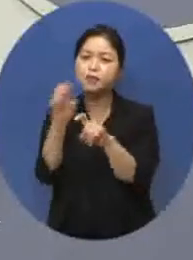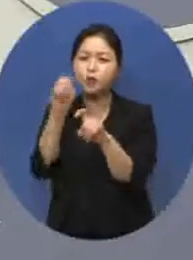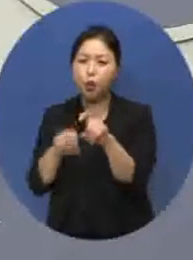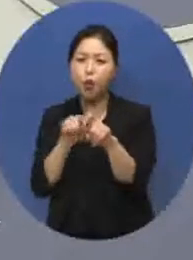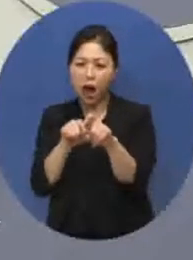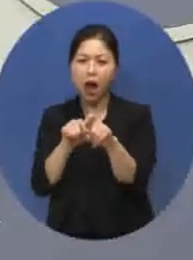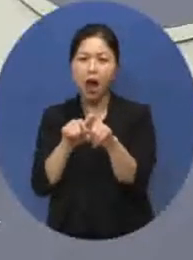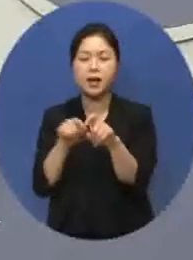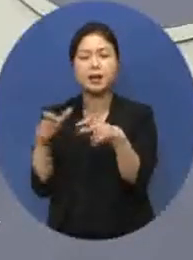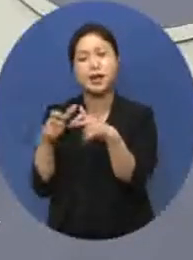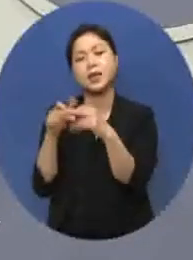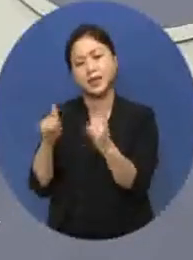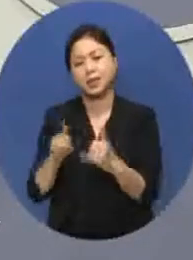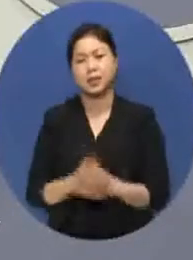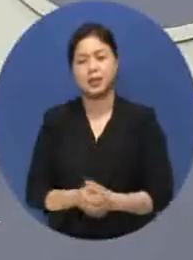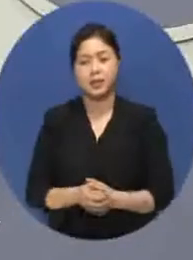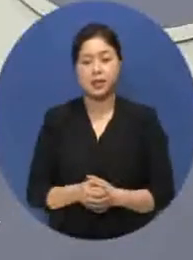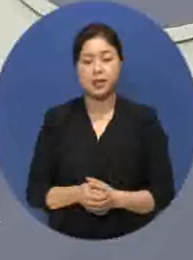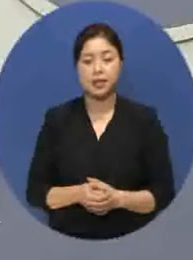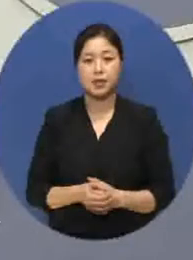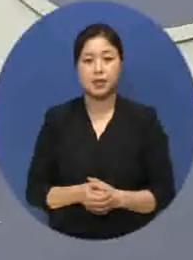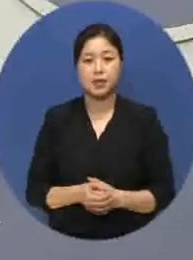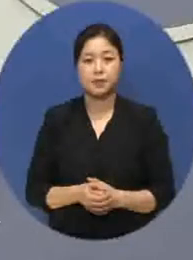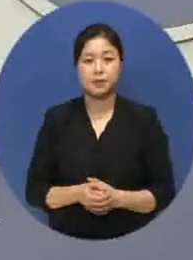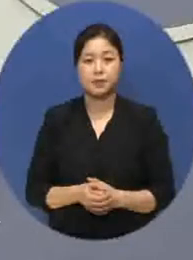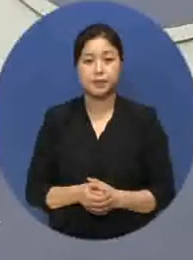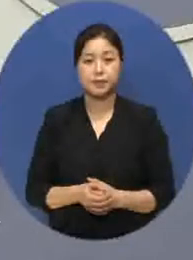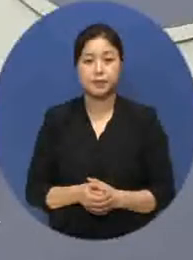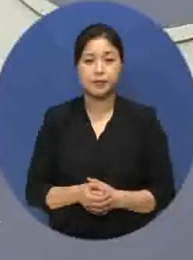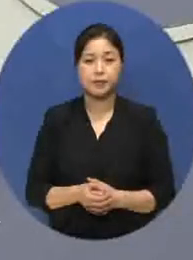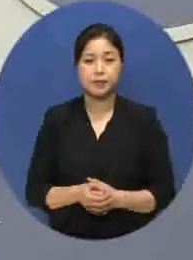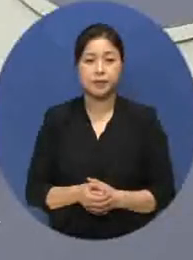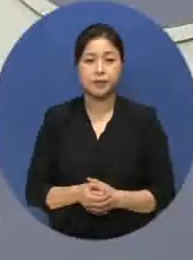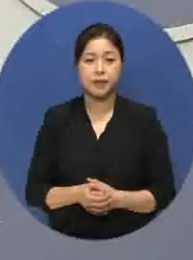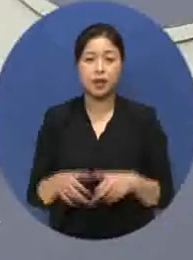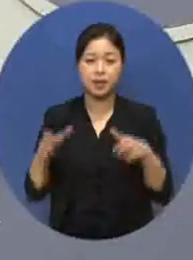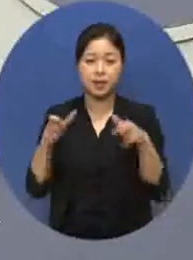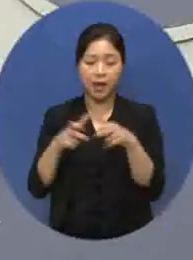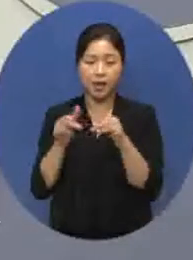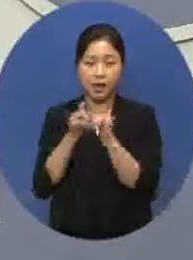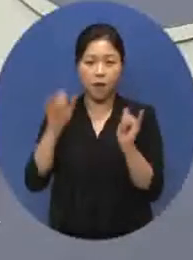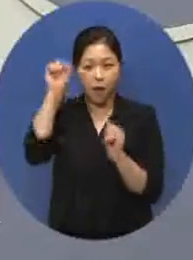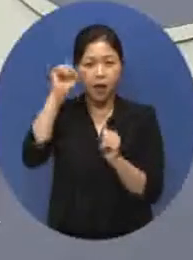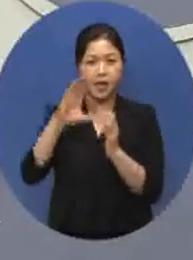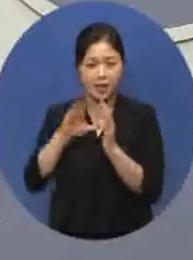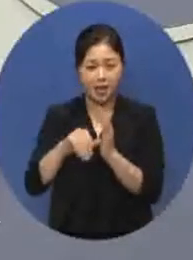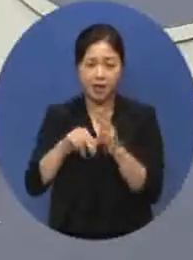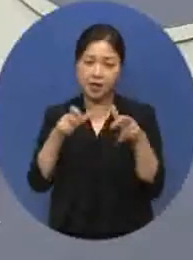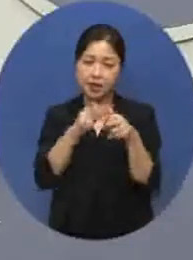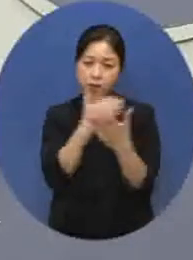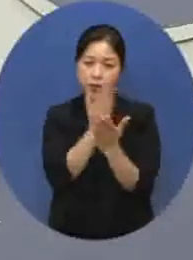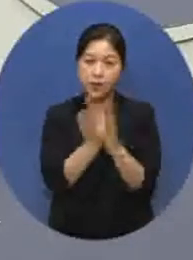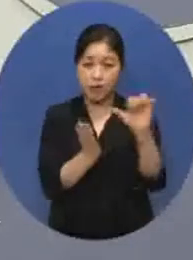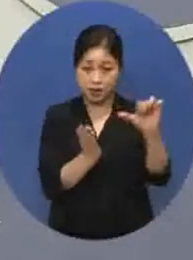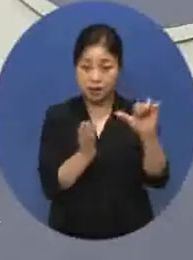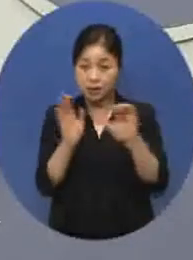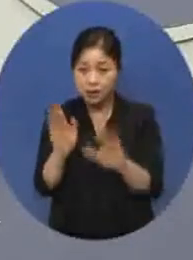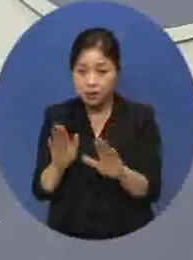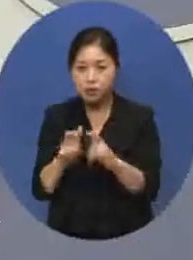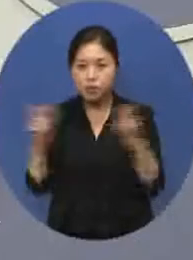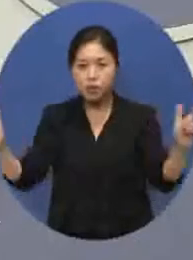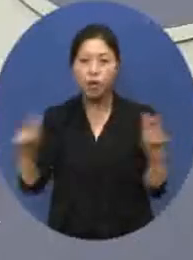장애인이라고 보는데 근데 그 장애 범주가 제가 장애인 운동할 때는 다섯 가지였어요. 예. 지금은